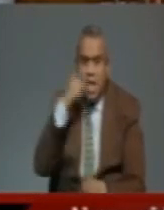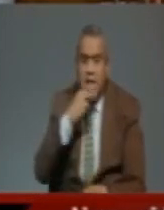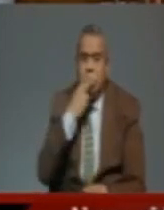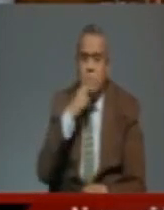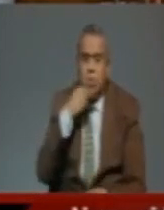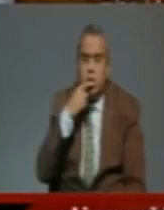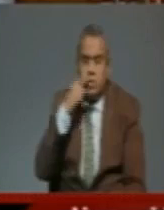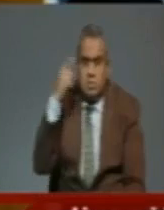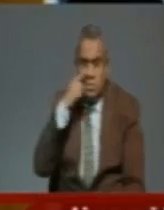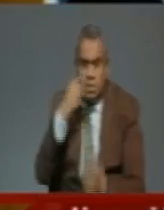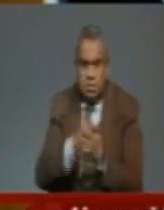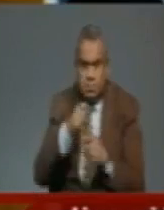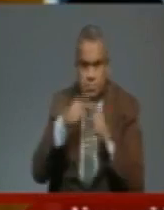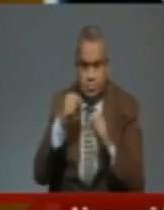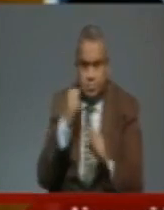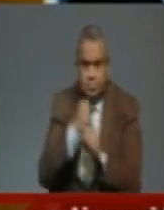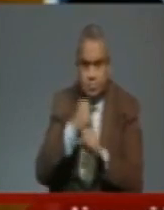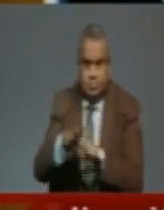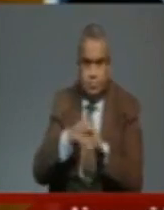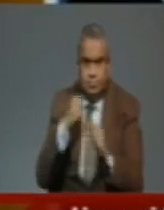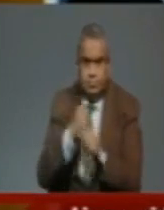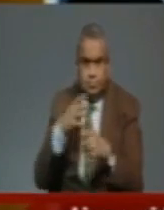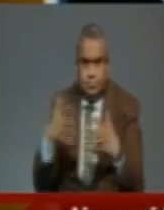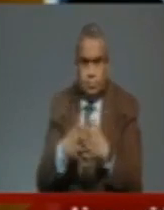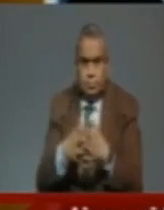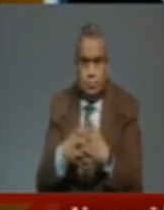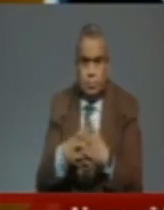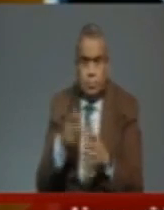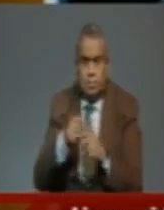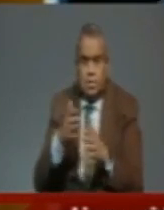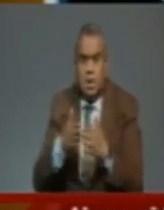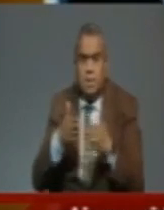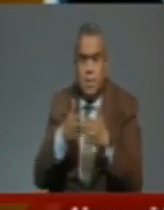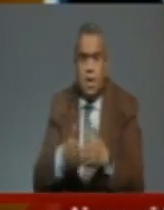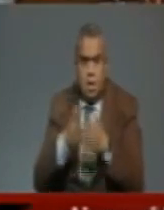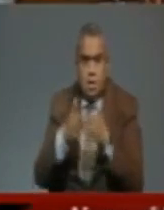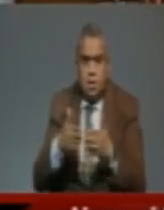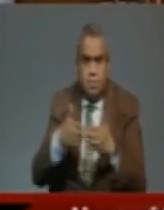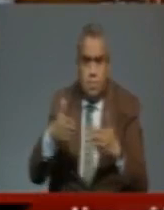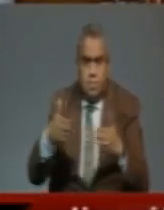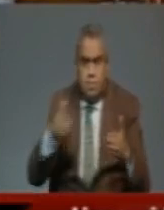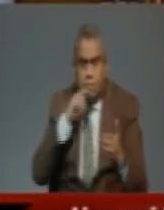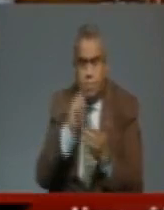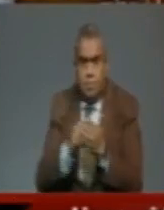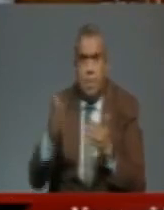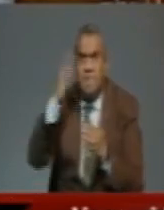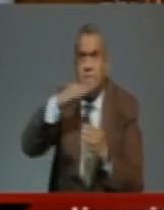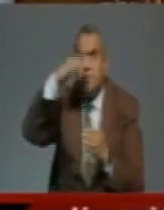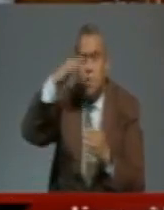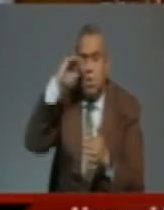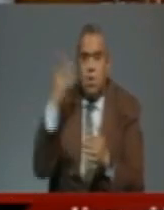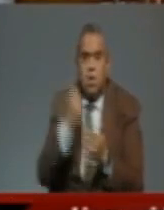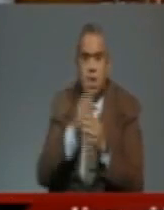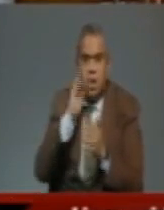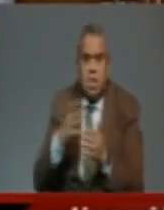اكبر شويه وبمدى عمل اكبر شويه ونجيب مراكب بقى متعدده الاغراض لان المركب متعدده الاغراض بتشيل